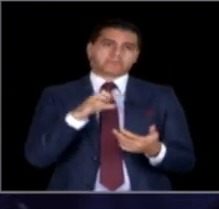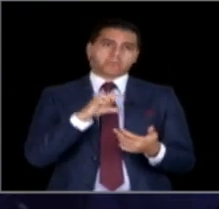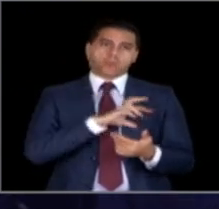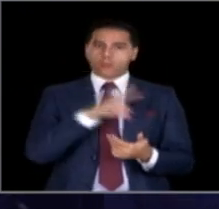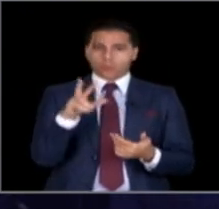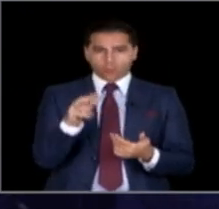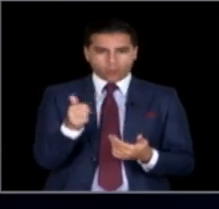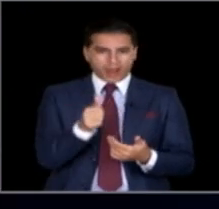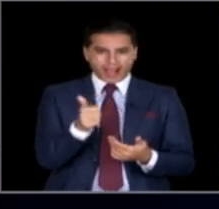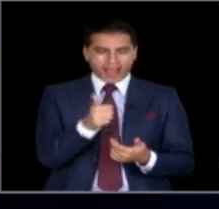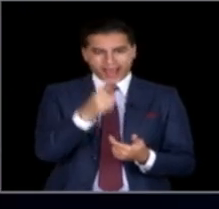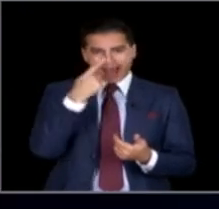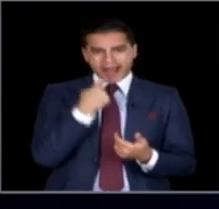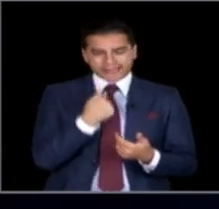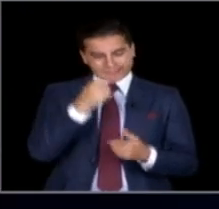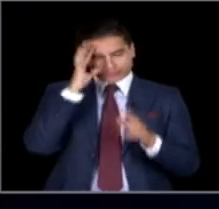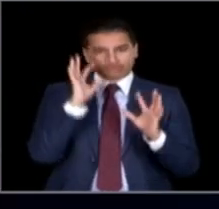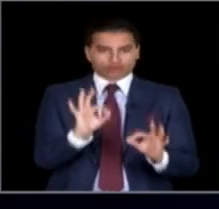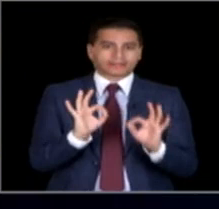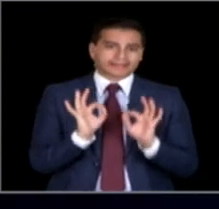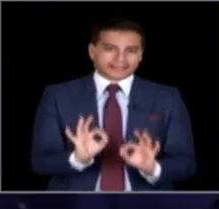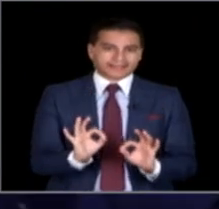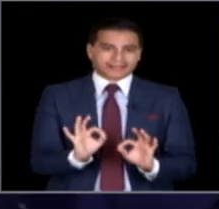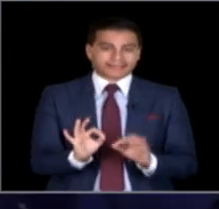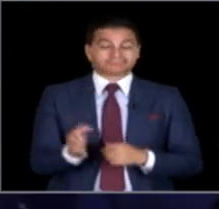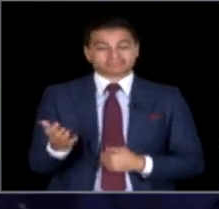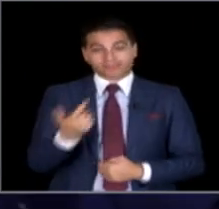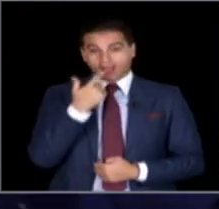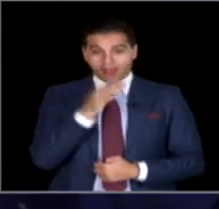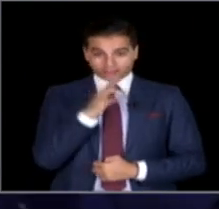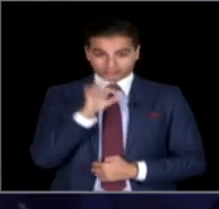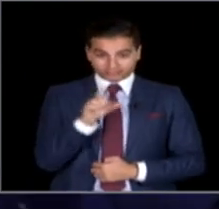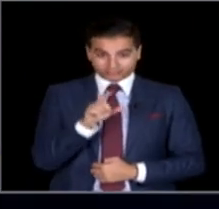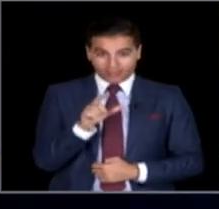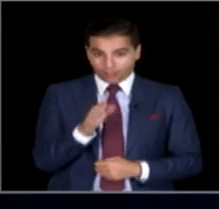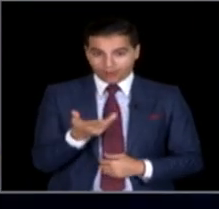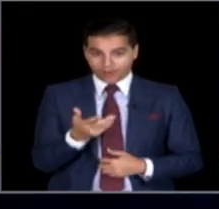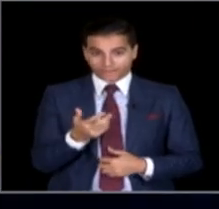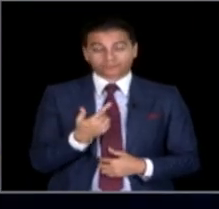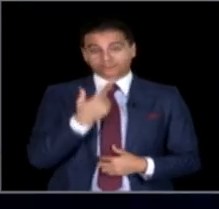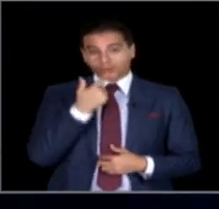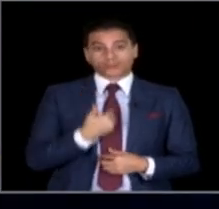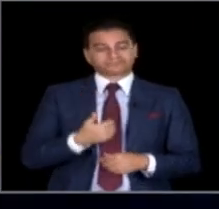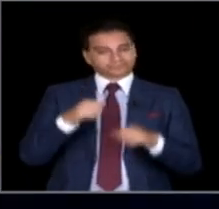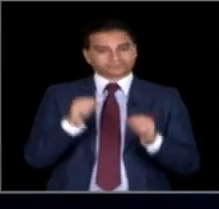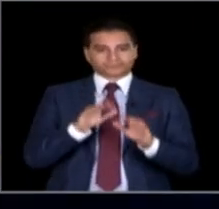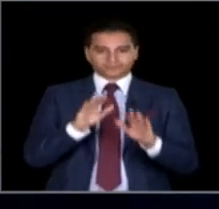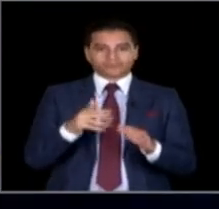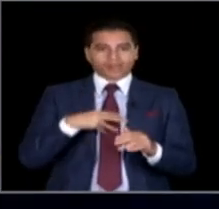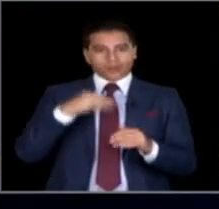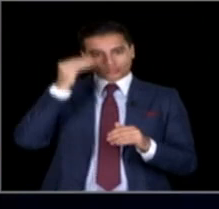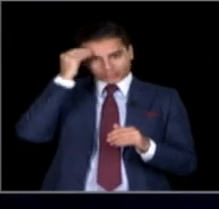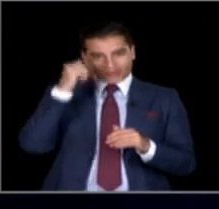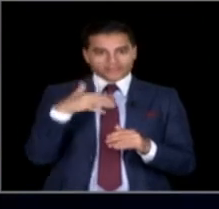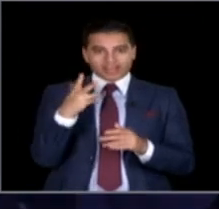فاكر ولا؟ ايوه. قالت لي انك شاطر جدا. ايوه حصل. حصل فعلا؟ ايوه. طيب بقول لك ايه بقى؟ عايزين